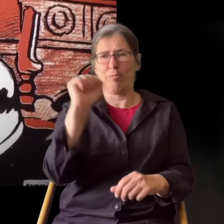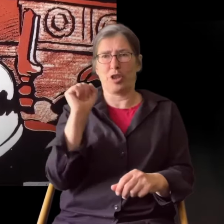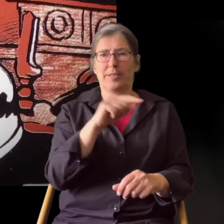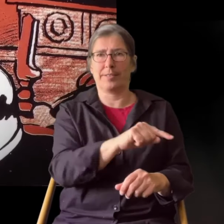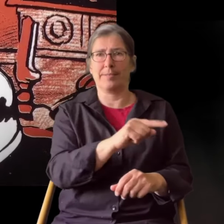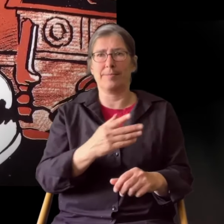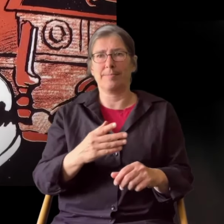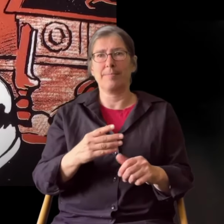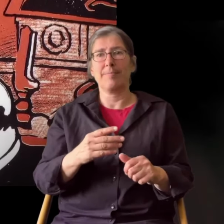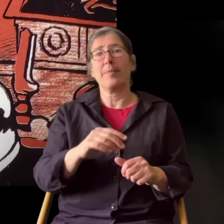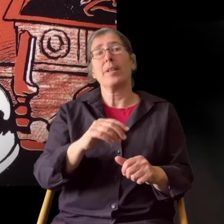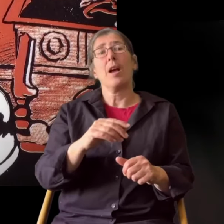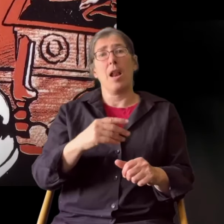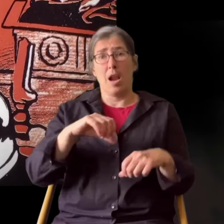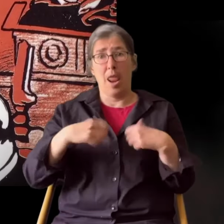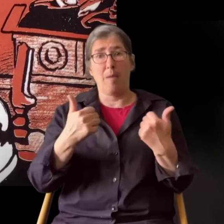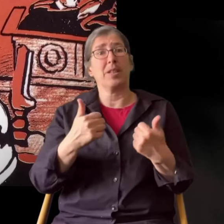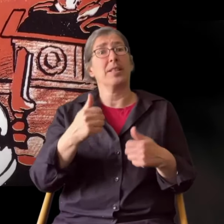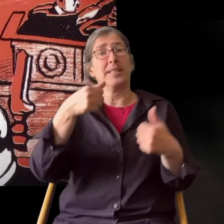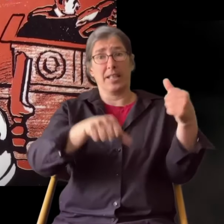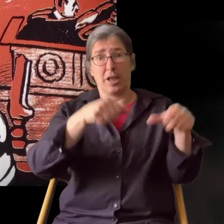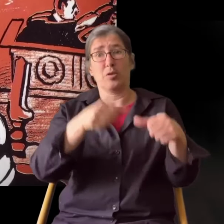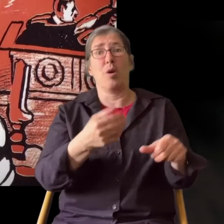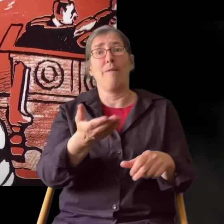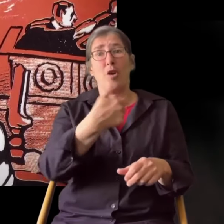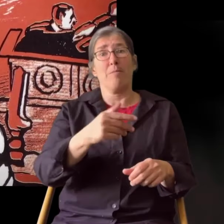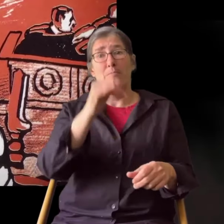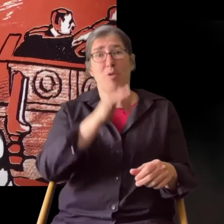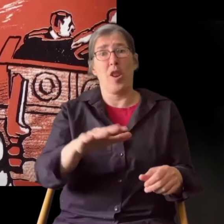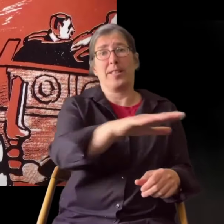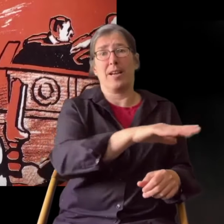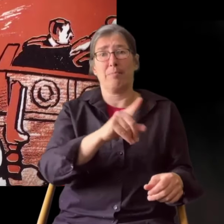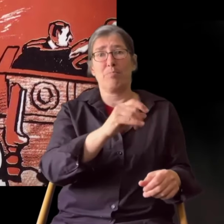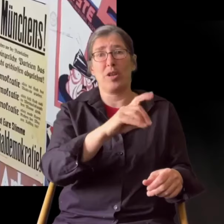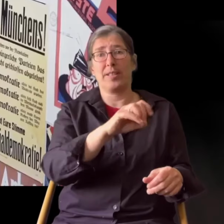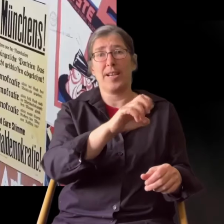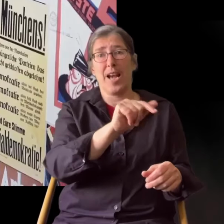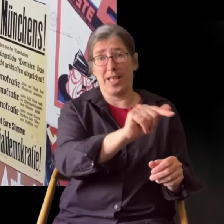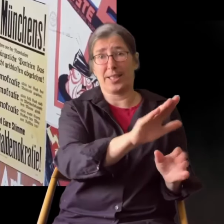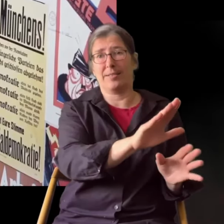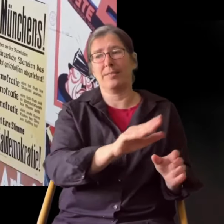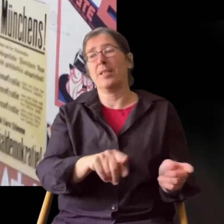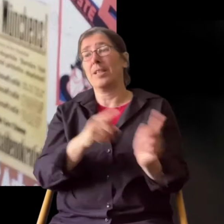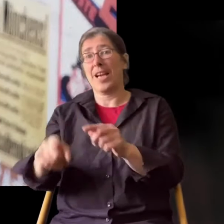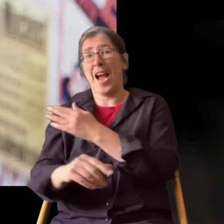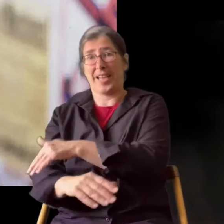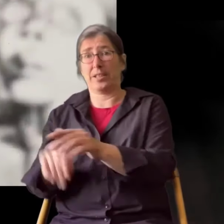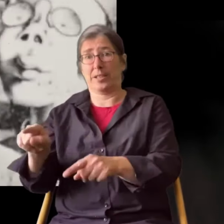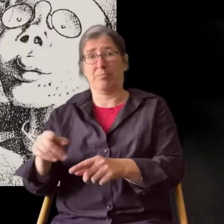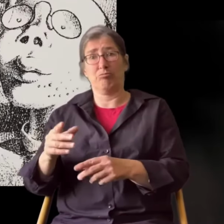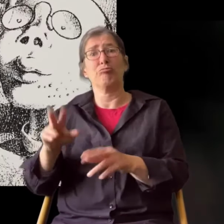Wählt Kommunisten! Es lebe die Diktatur des Proletariats. Andererseits von